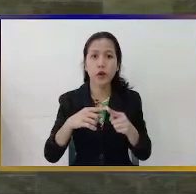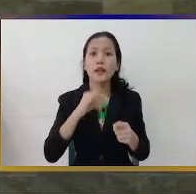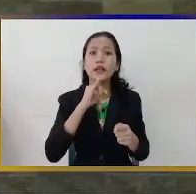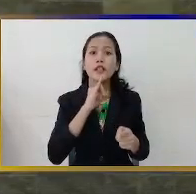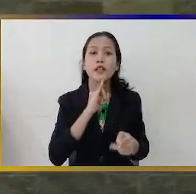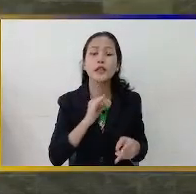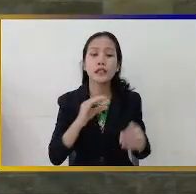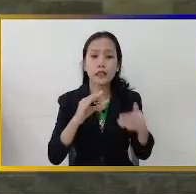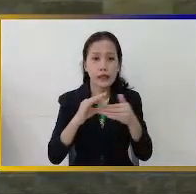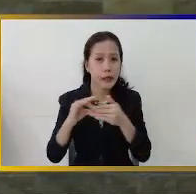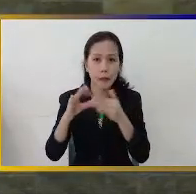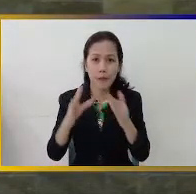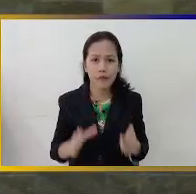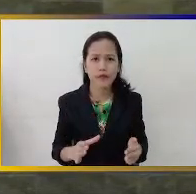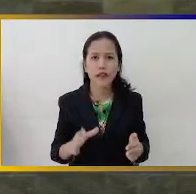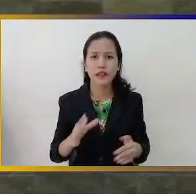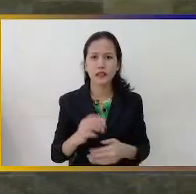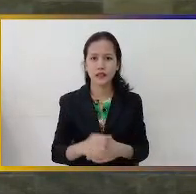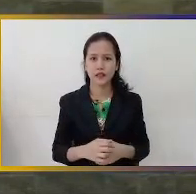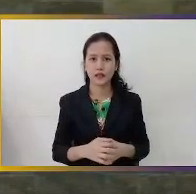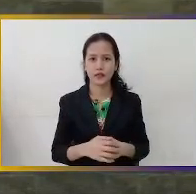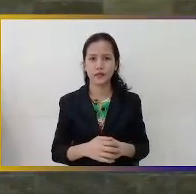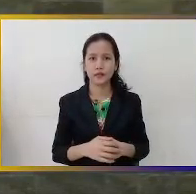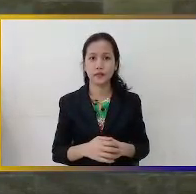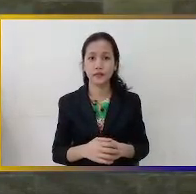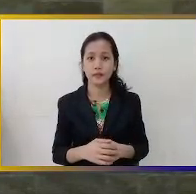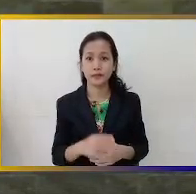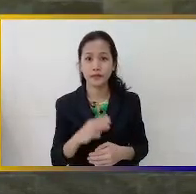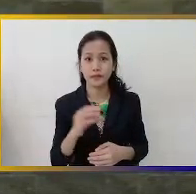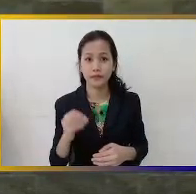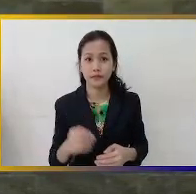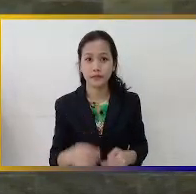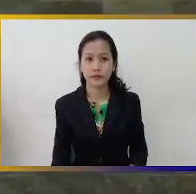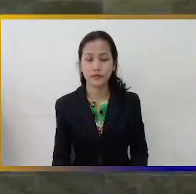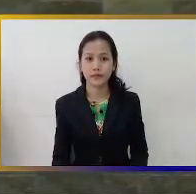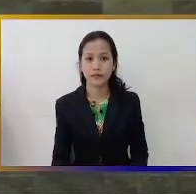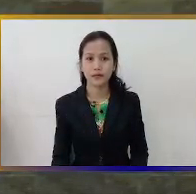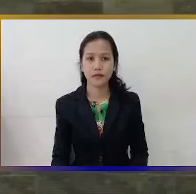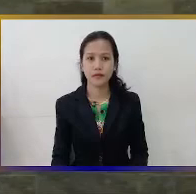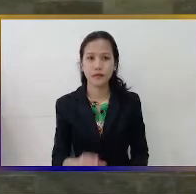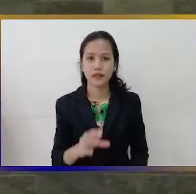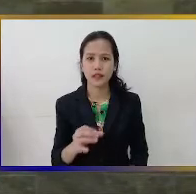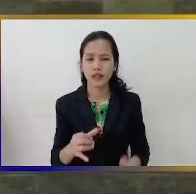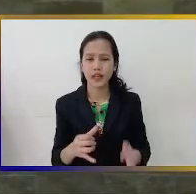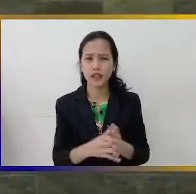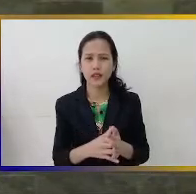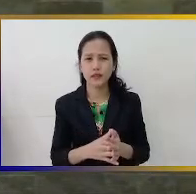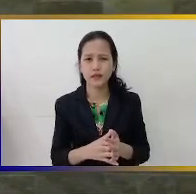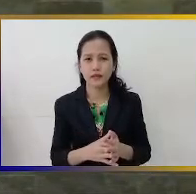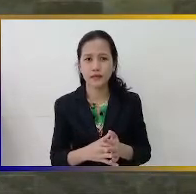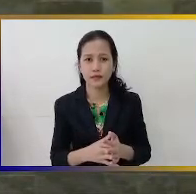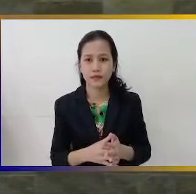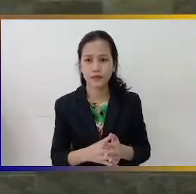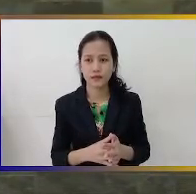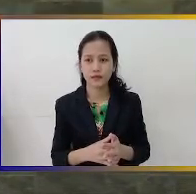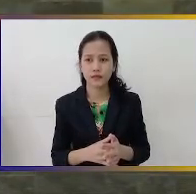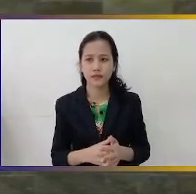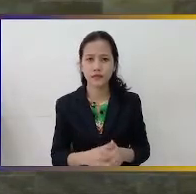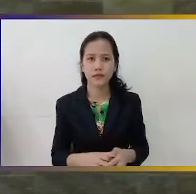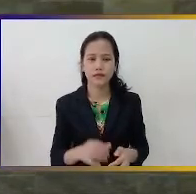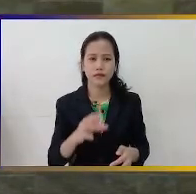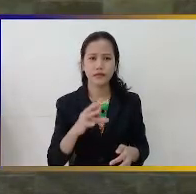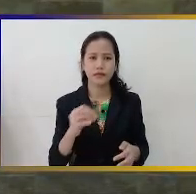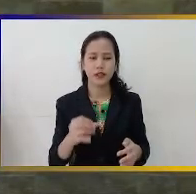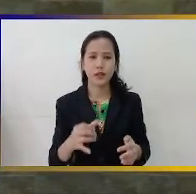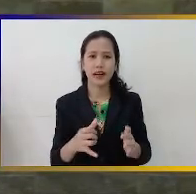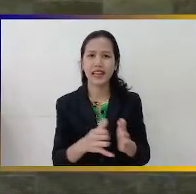ang dinideal na ngayon ng Diyos through Prophet Micah is yung mga nangunguna na sa mga Israelites. Okay, yan